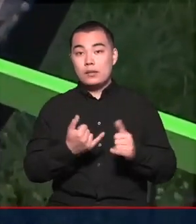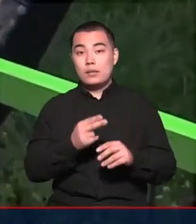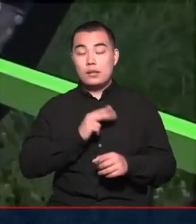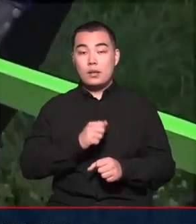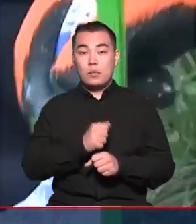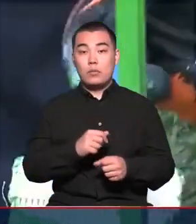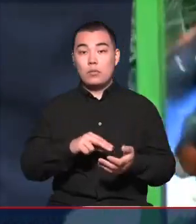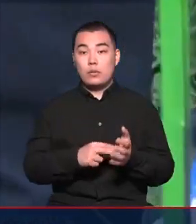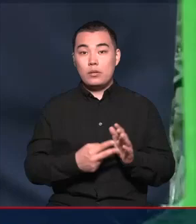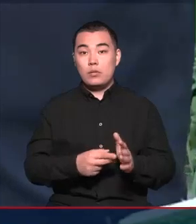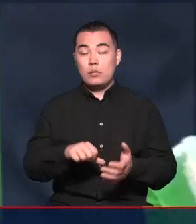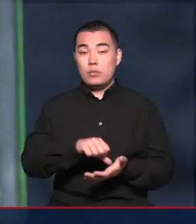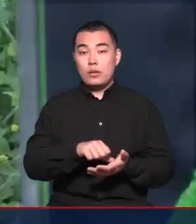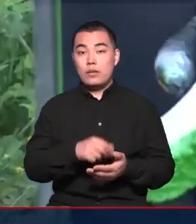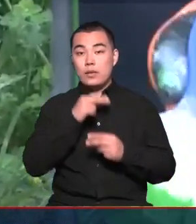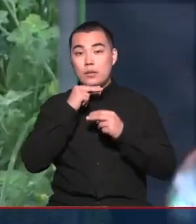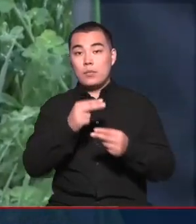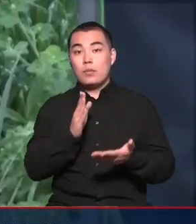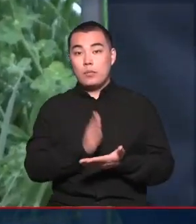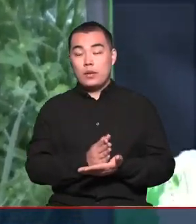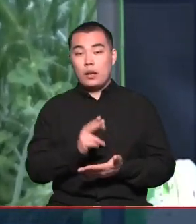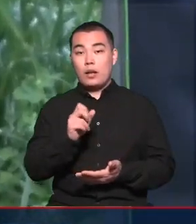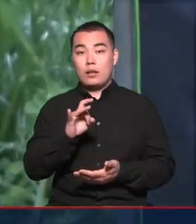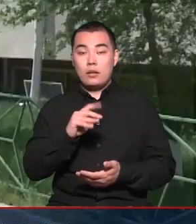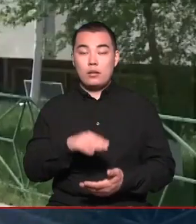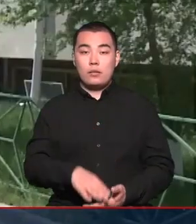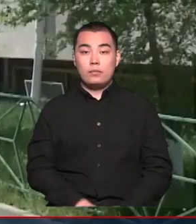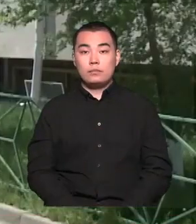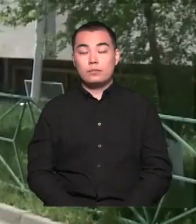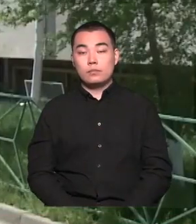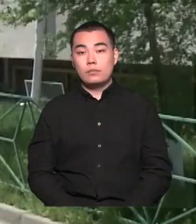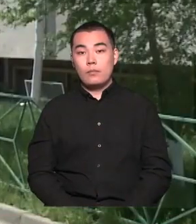қатысып, шаһар тазалығын назарда ұстап отыр. Қанат Жүнісбеков, Жібек Жолы, Шымкенттен.